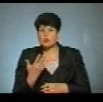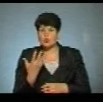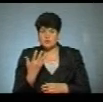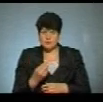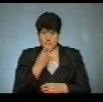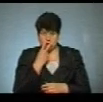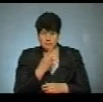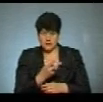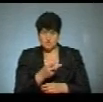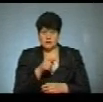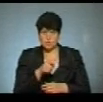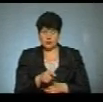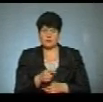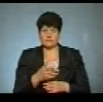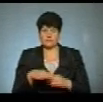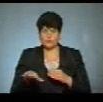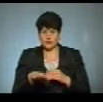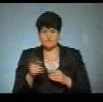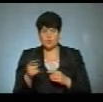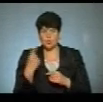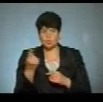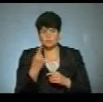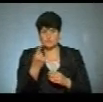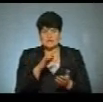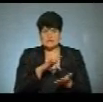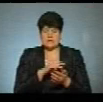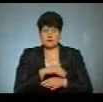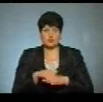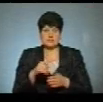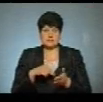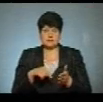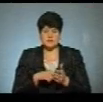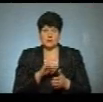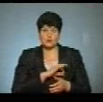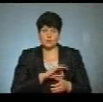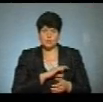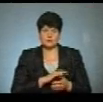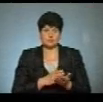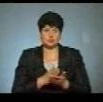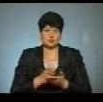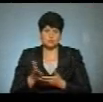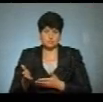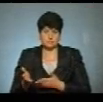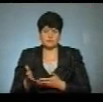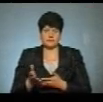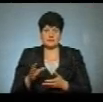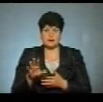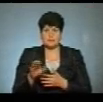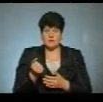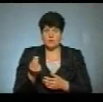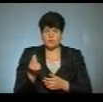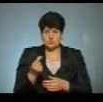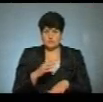ми бачили його на дворі. Він прогулювався центральними вулицями міста, користувався інфраструктурою, знімав гроші з